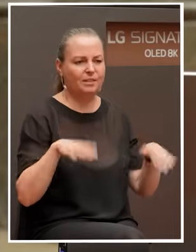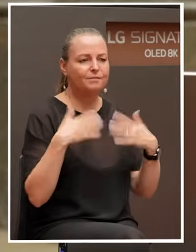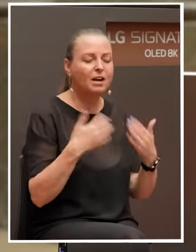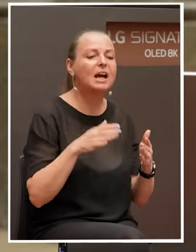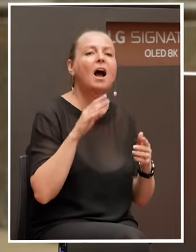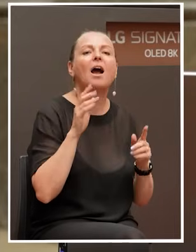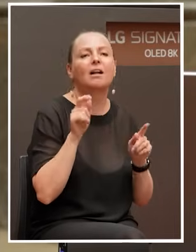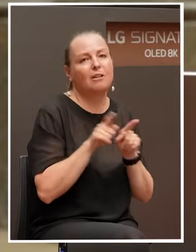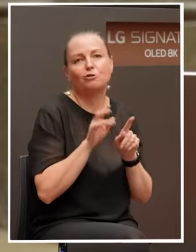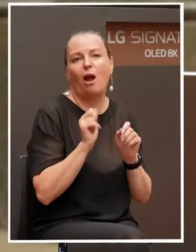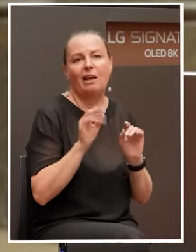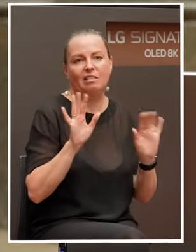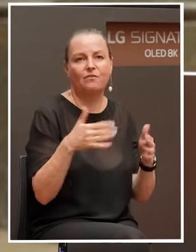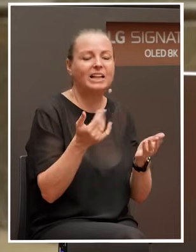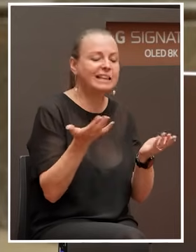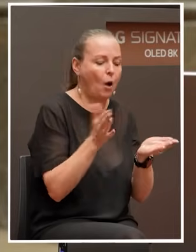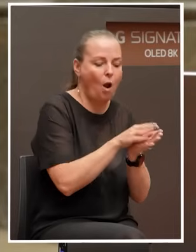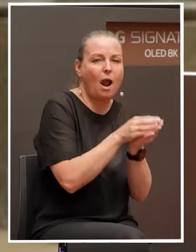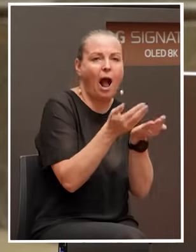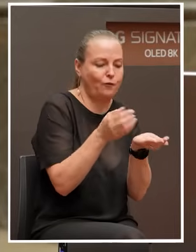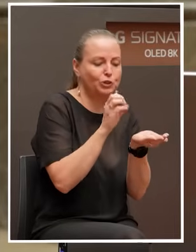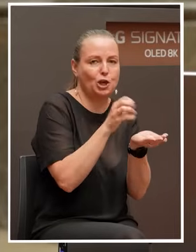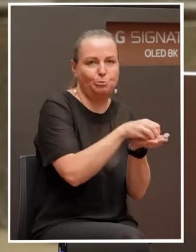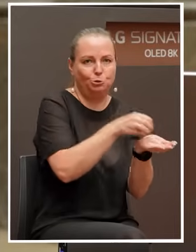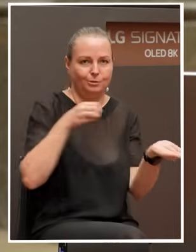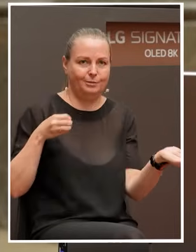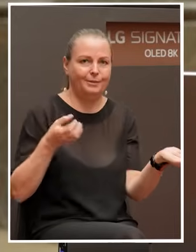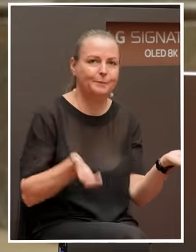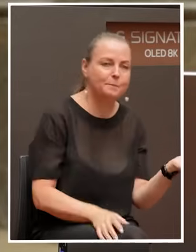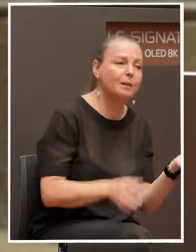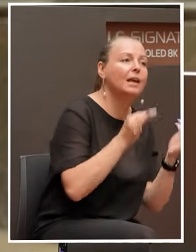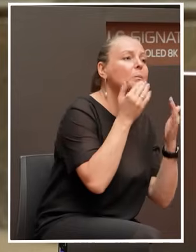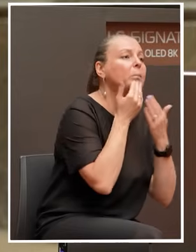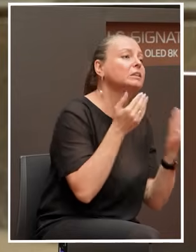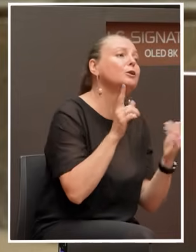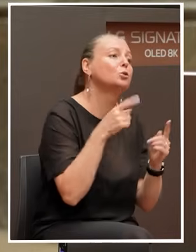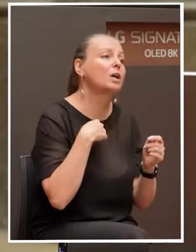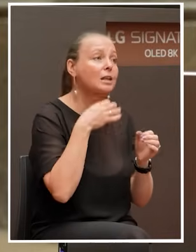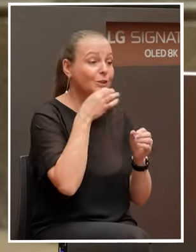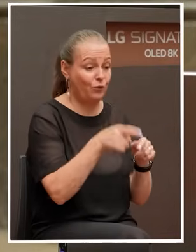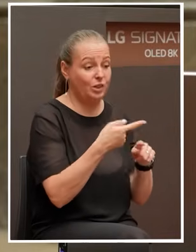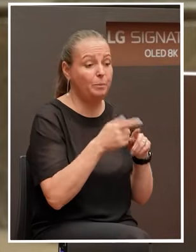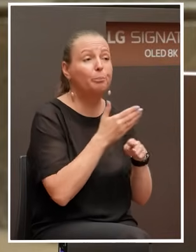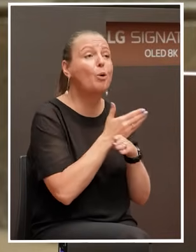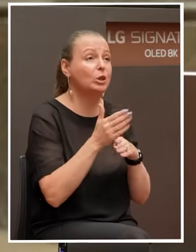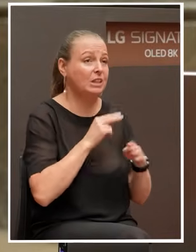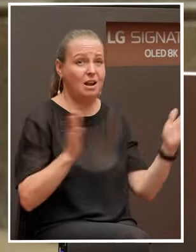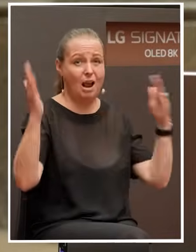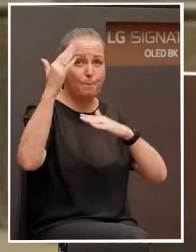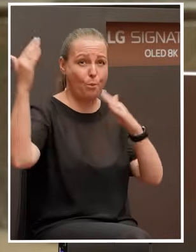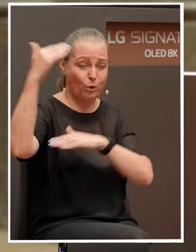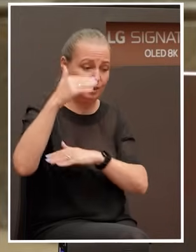какой раковины выбраны жемчуга. Последнее, что я скажу, что эти поздние вещи Моне с его